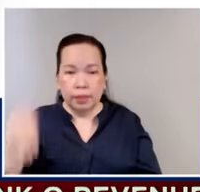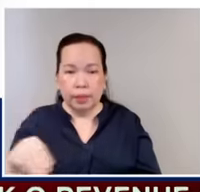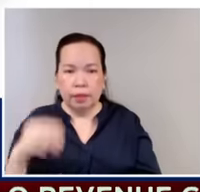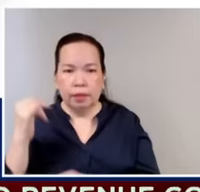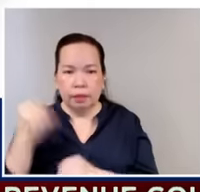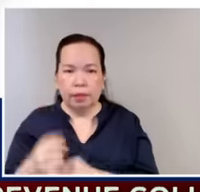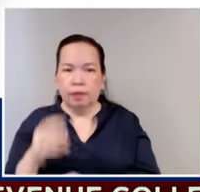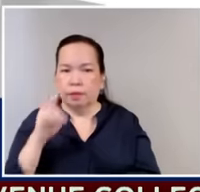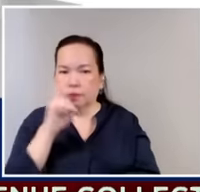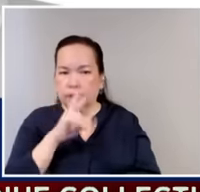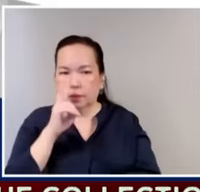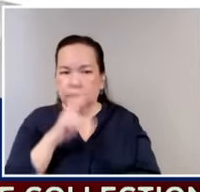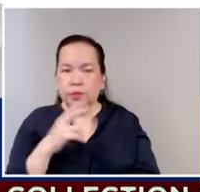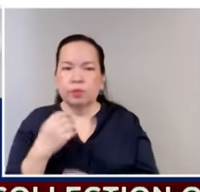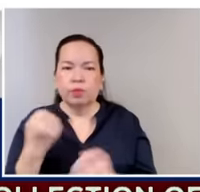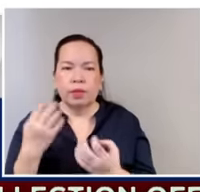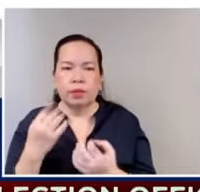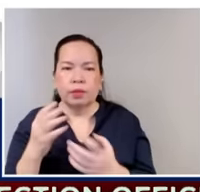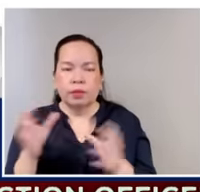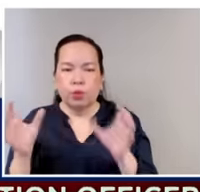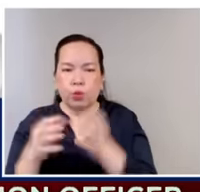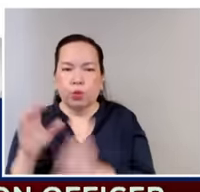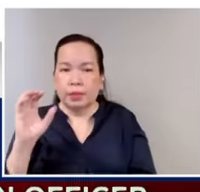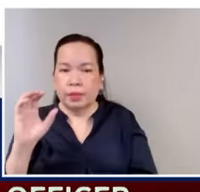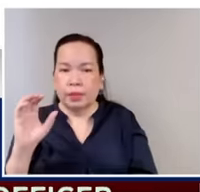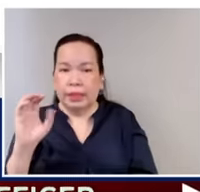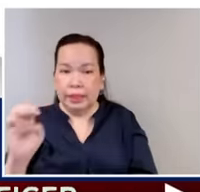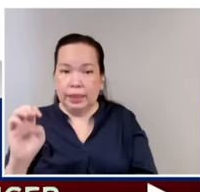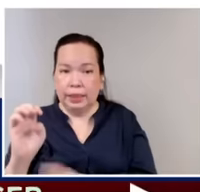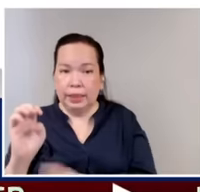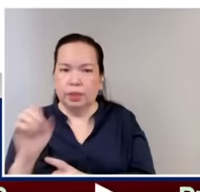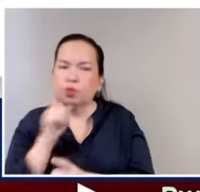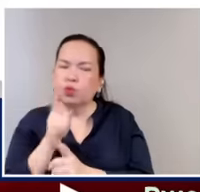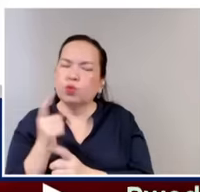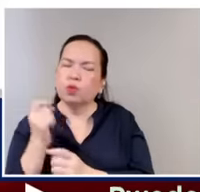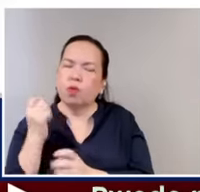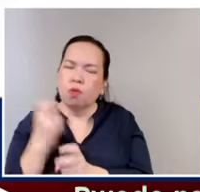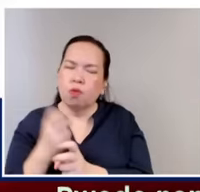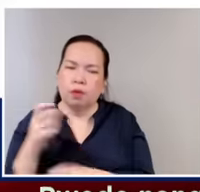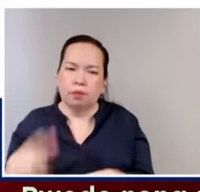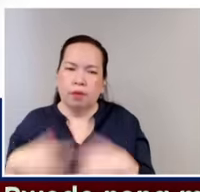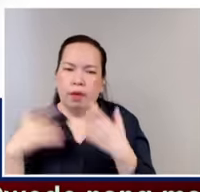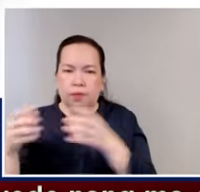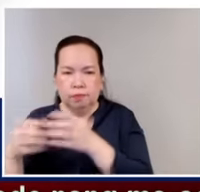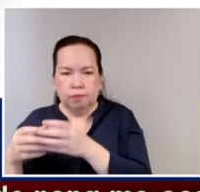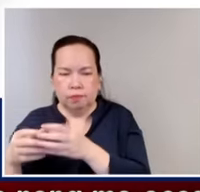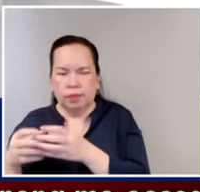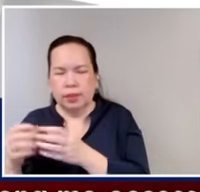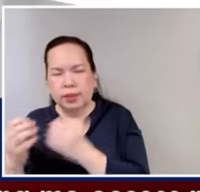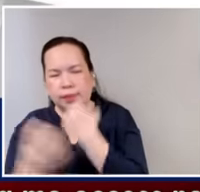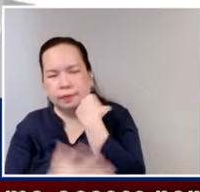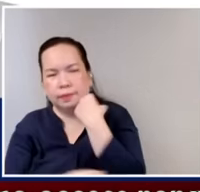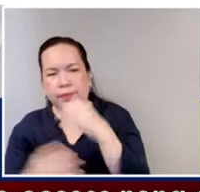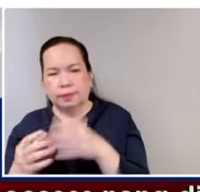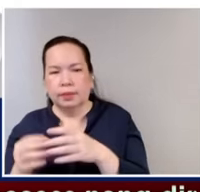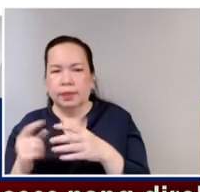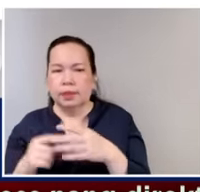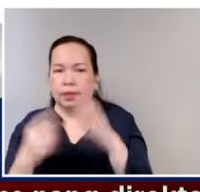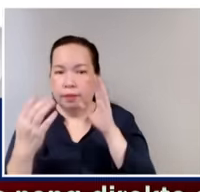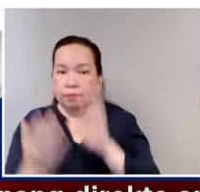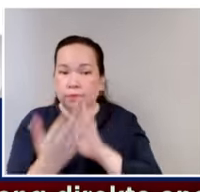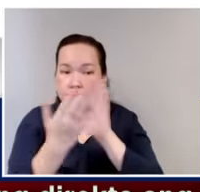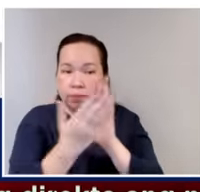kontra sa Class E o mga kababayan natin na hirap ang sitwasyon sa buhay. Isinagawa po ang face-to-face survey noong March